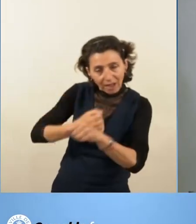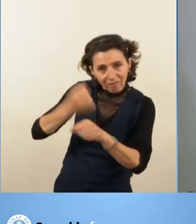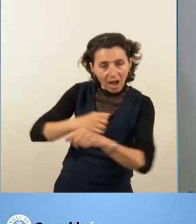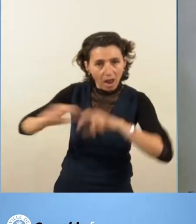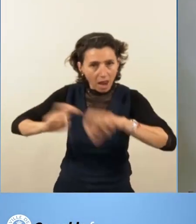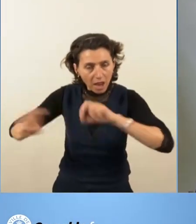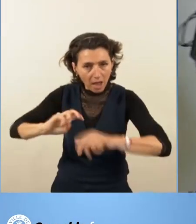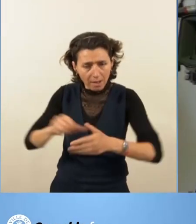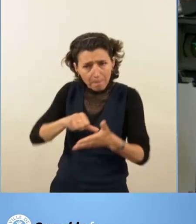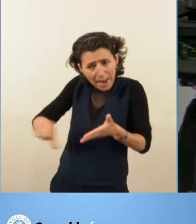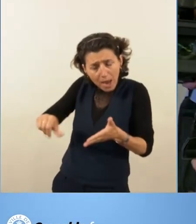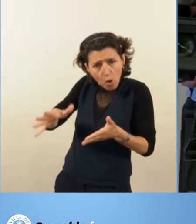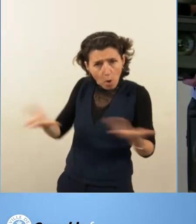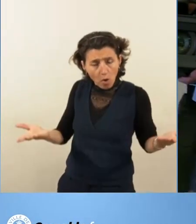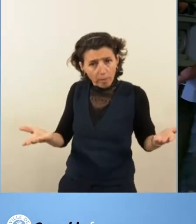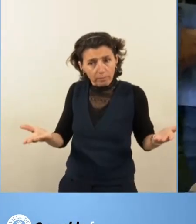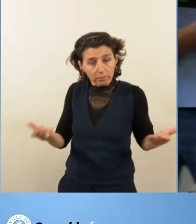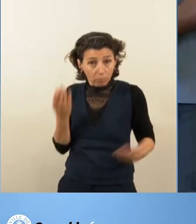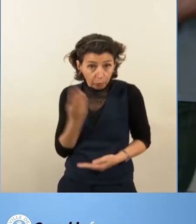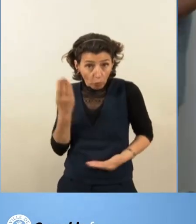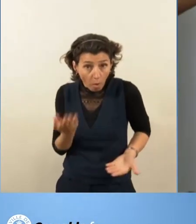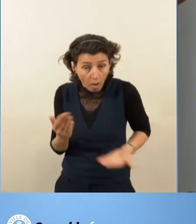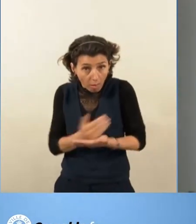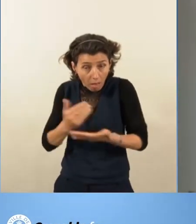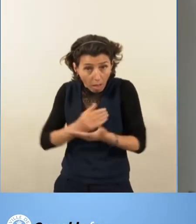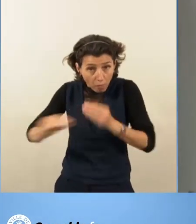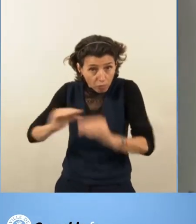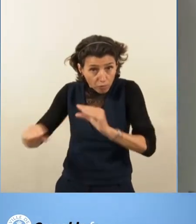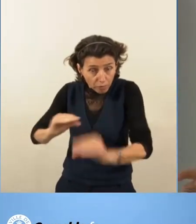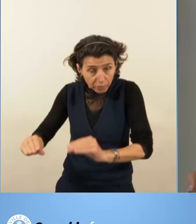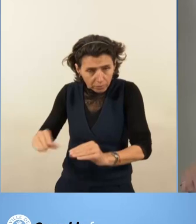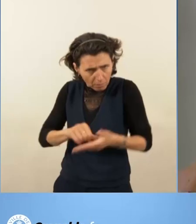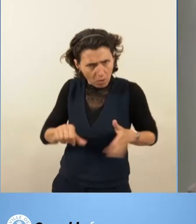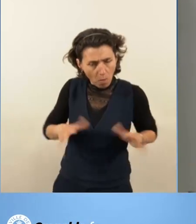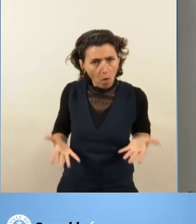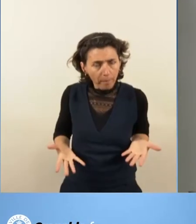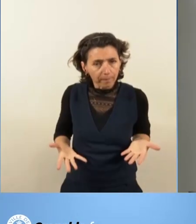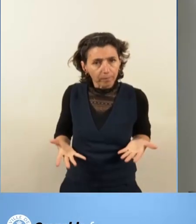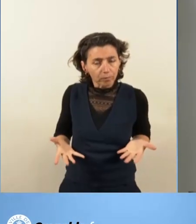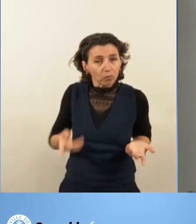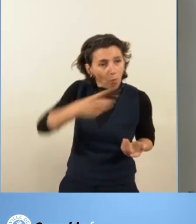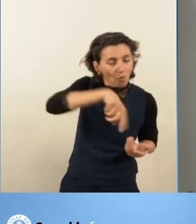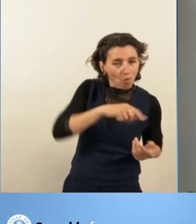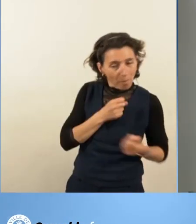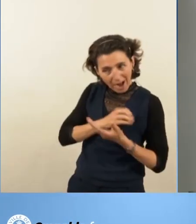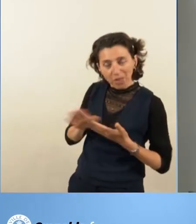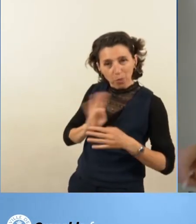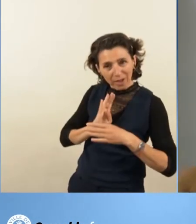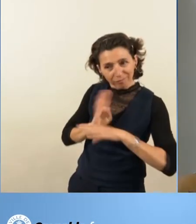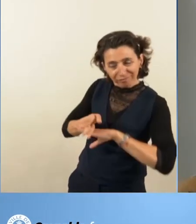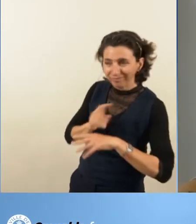personnes qui auront besoin d'être quand même rémunérés pour avoir une vraie vie afin que vous puissiez visiter gratuitement